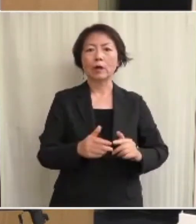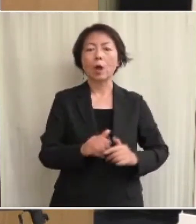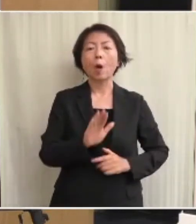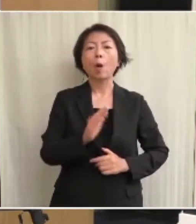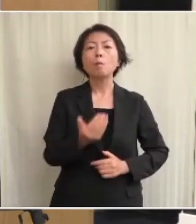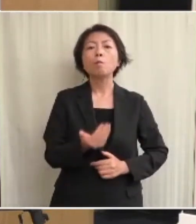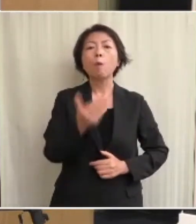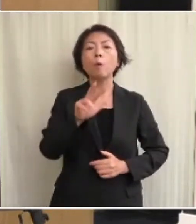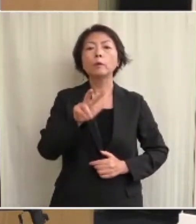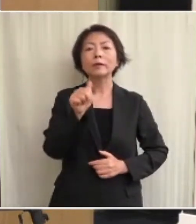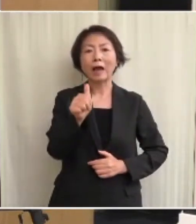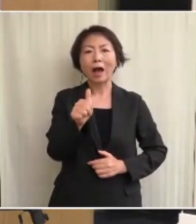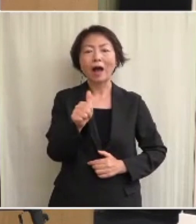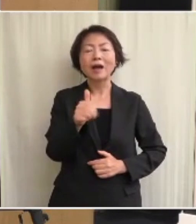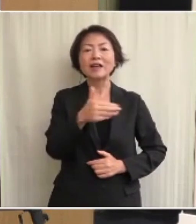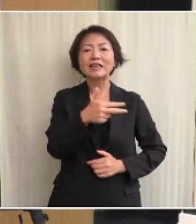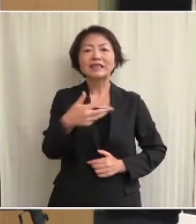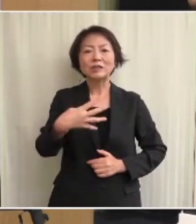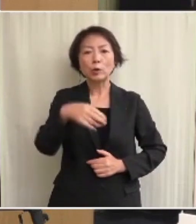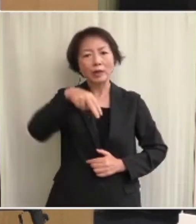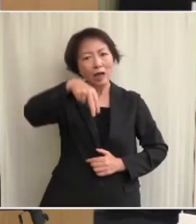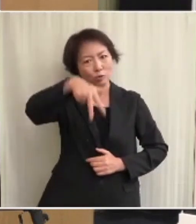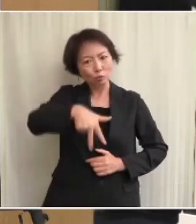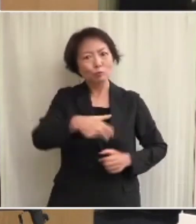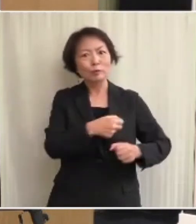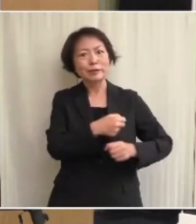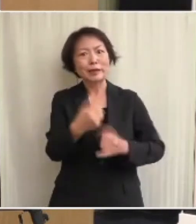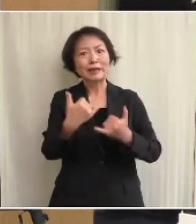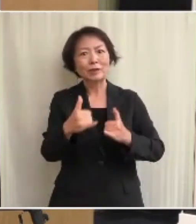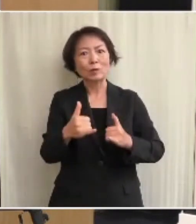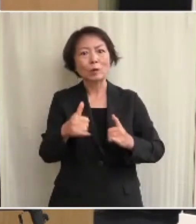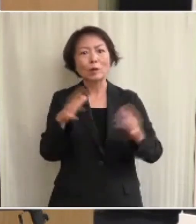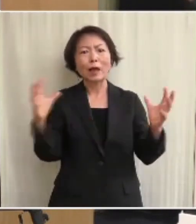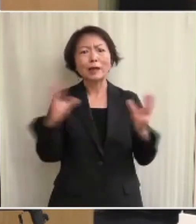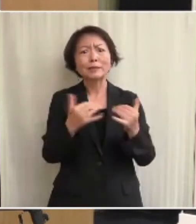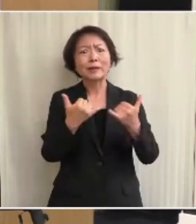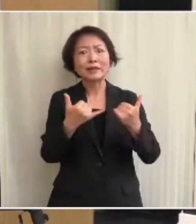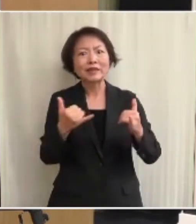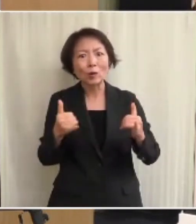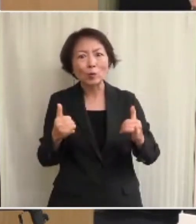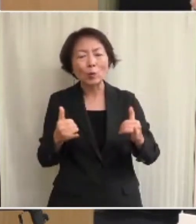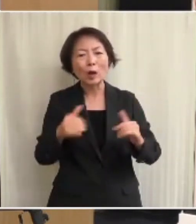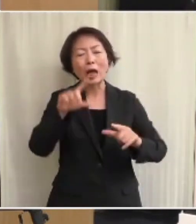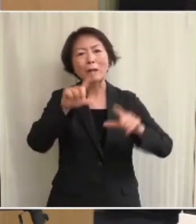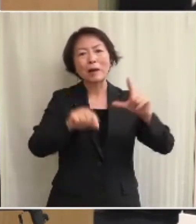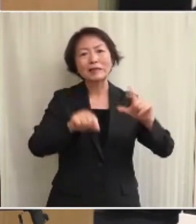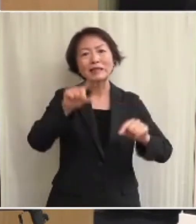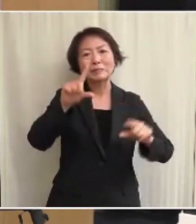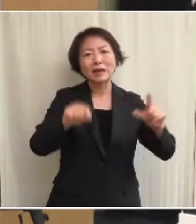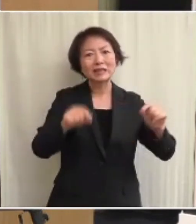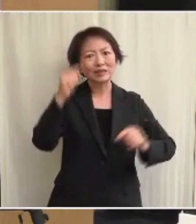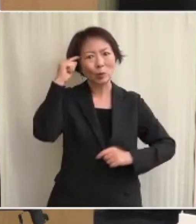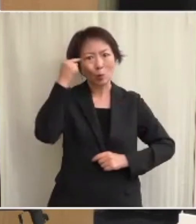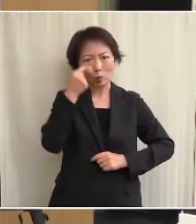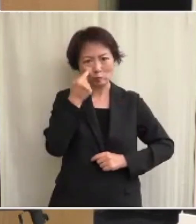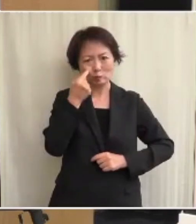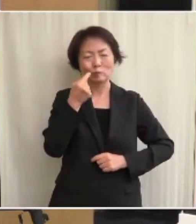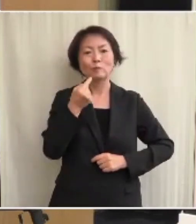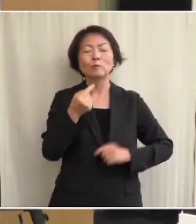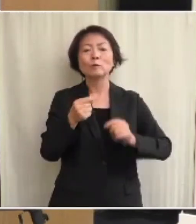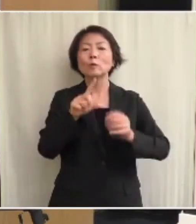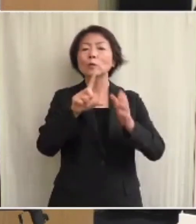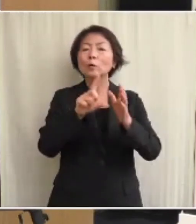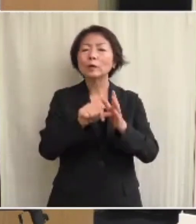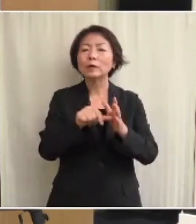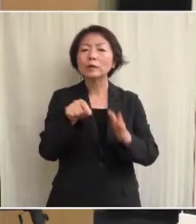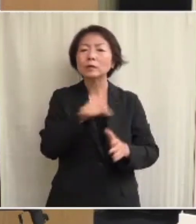ポルタですとかジョイナスの、避難状況というか滞留者の状況というのがですね、個々違うというふうに判断しておりまして、その